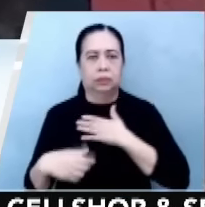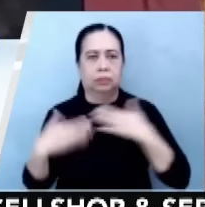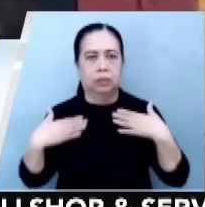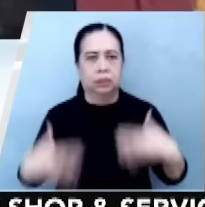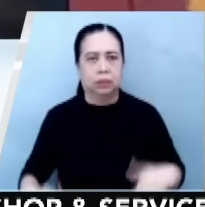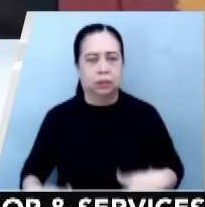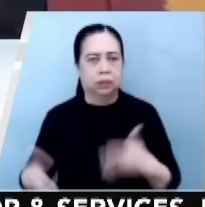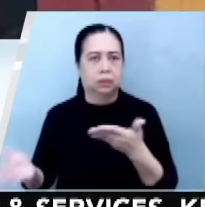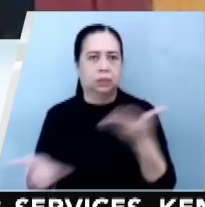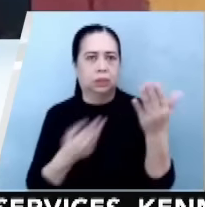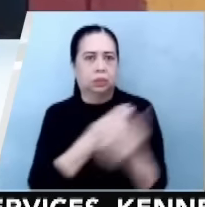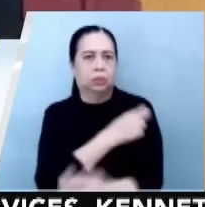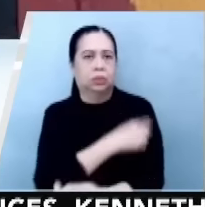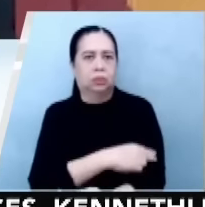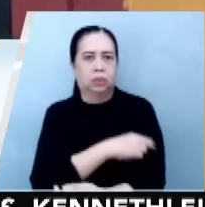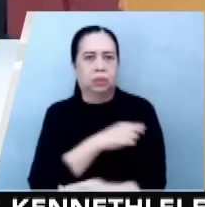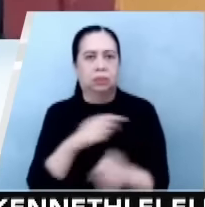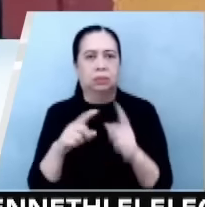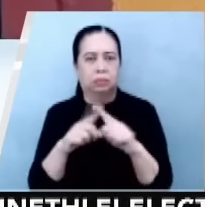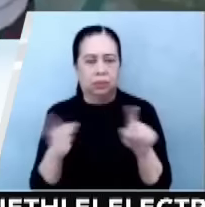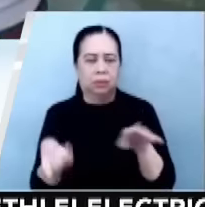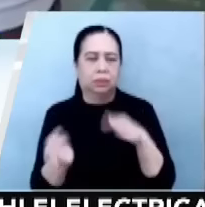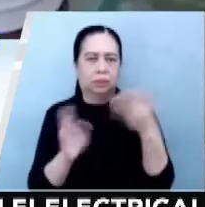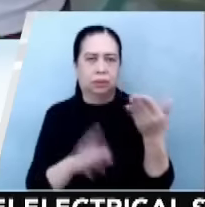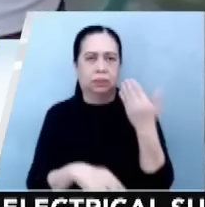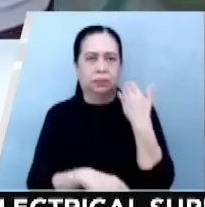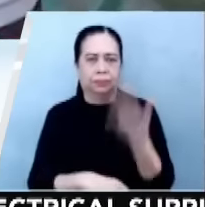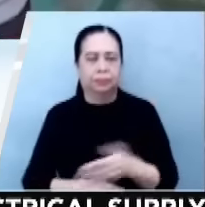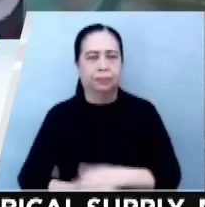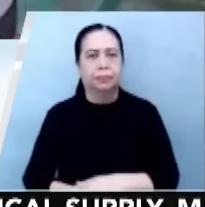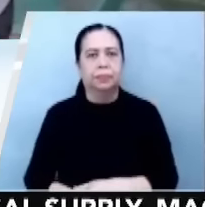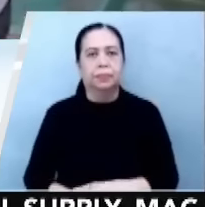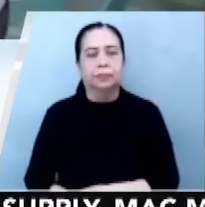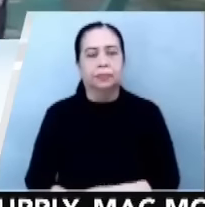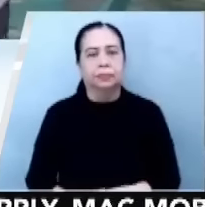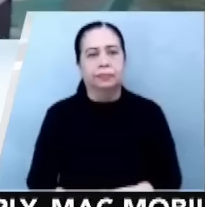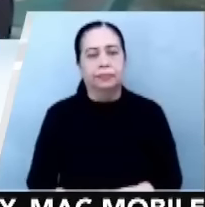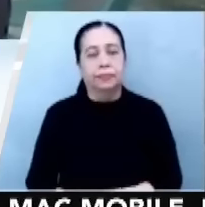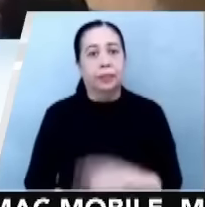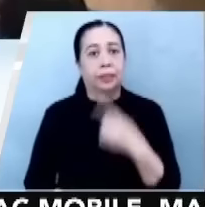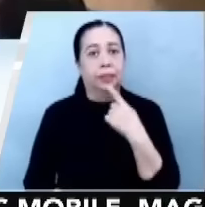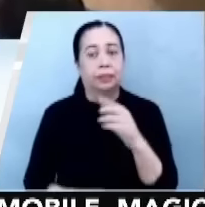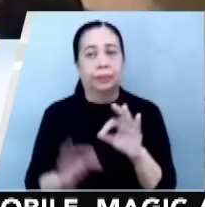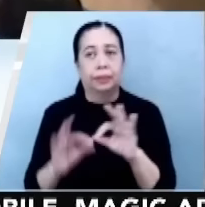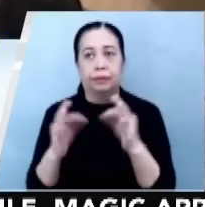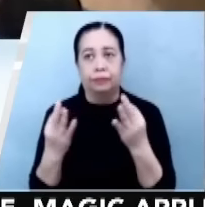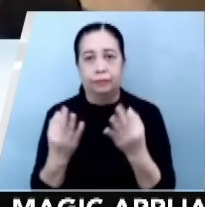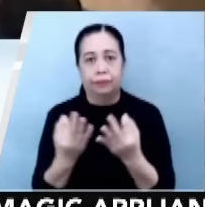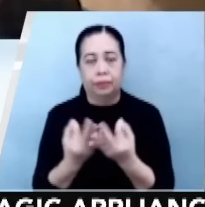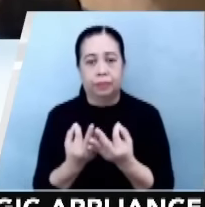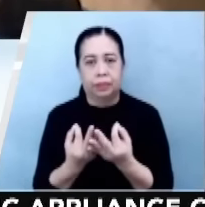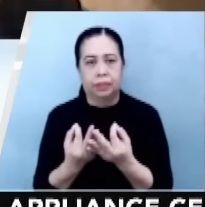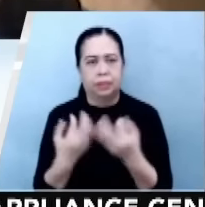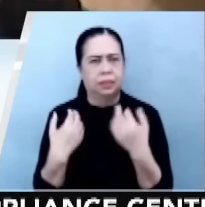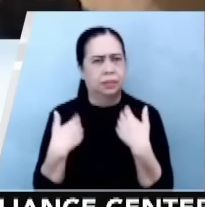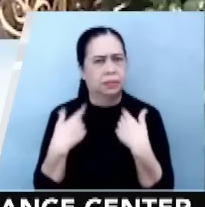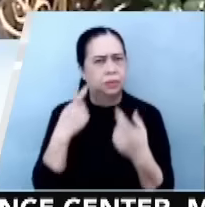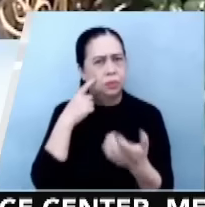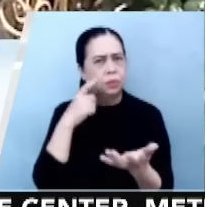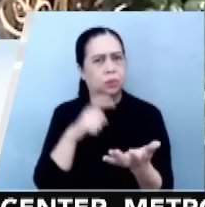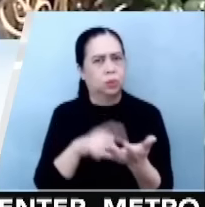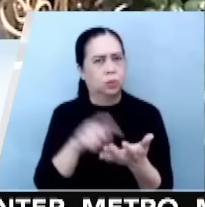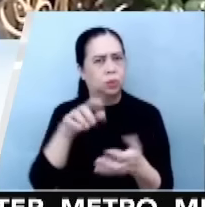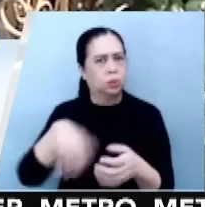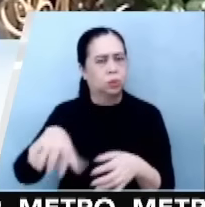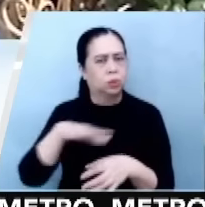ospital, pero doon din binawian ang buhay. Sabi ng pamilya ng biktima, may napansin ang kanilang mga kalugar na may